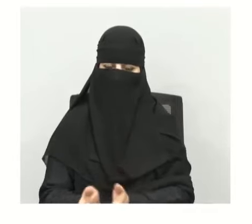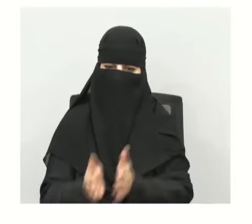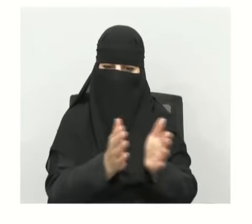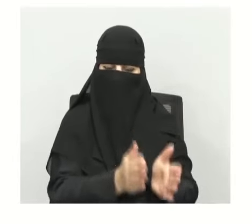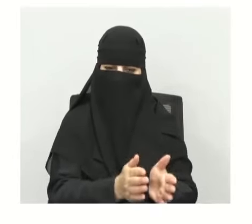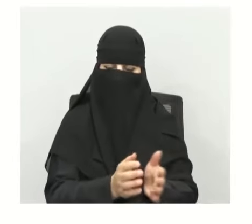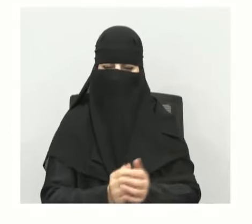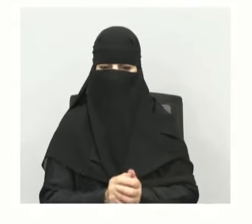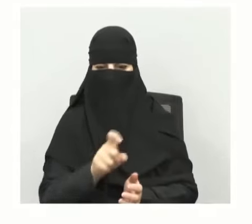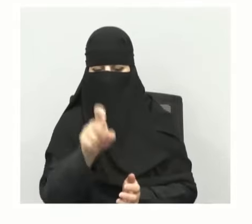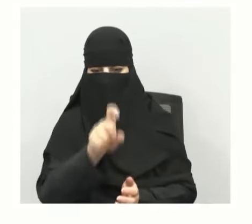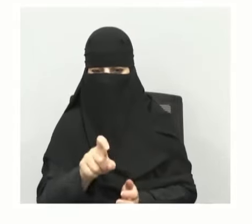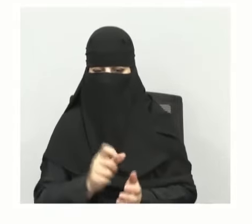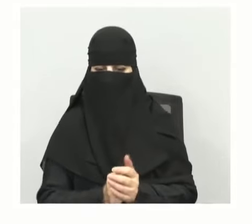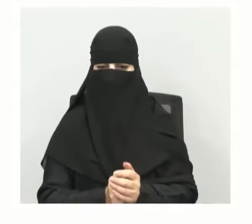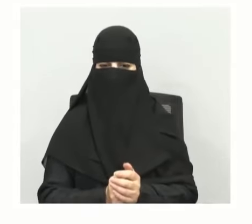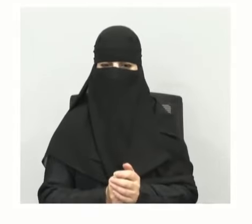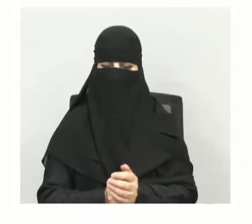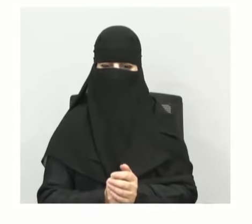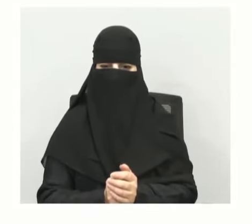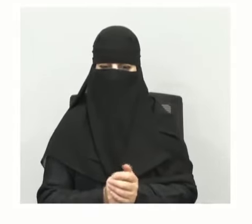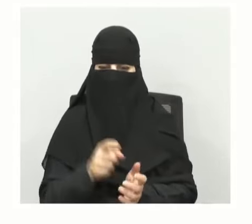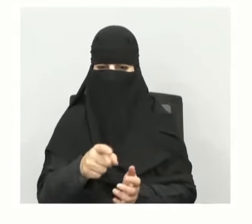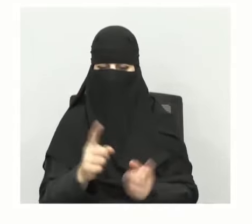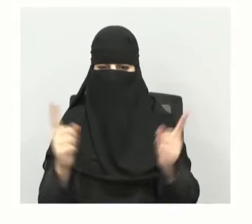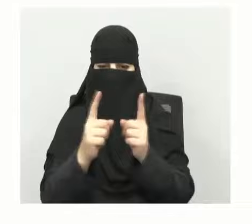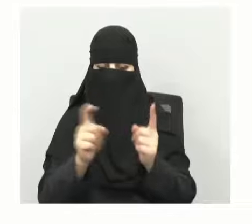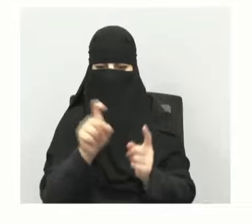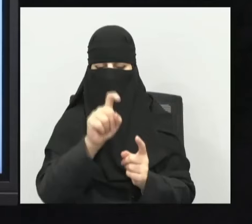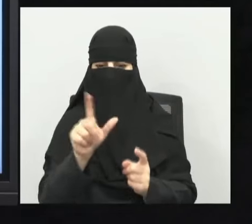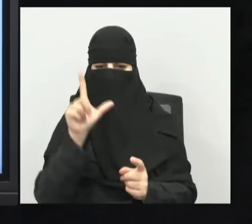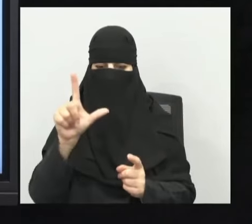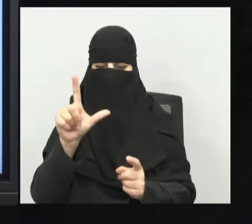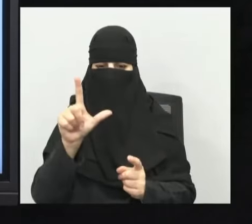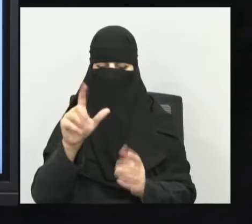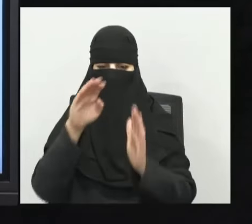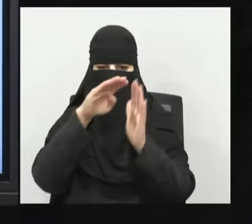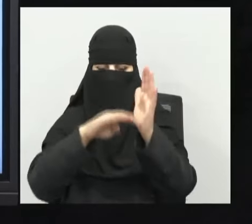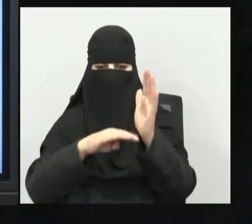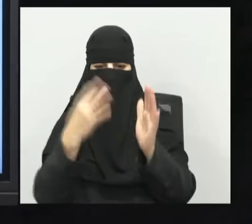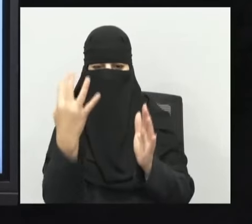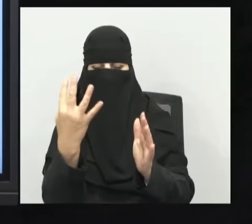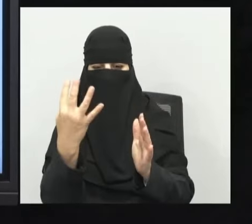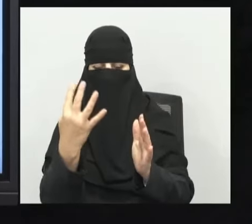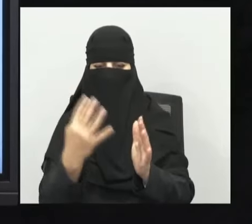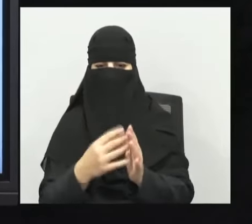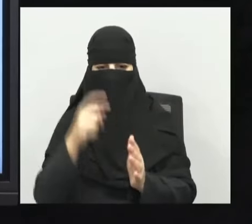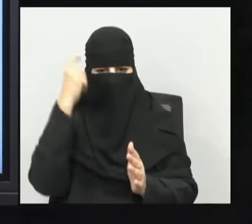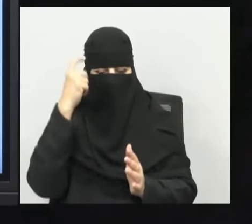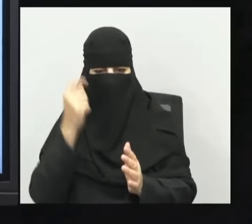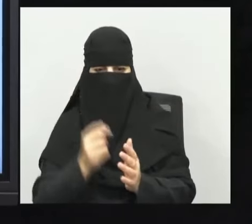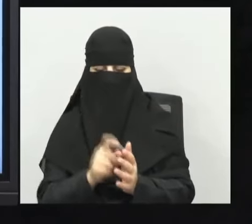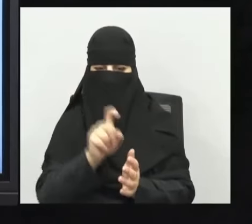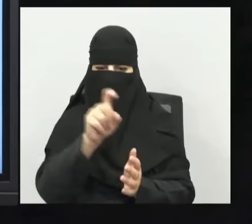الى هذا السؤال بارك الله فيكم طيب لدينا امامنا سؤال لفظي اذا نحتاج اطبق الخطوات الاربعه حتى استوعب السؤال